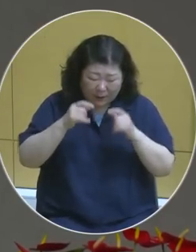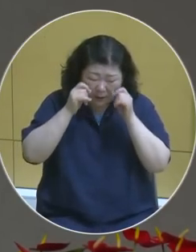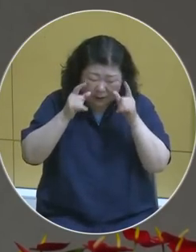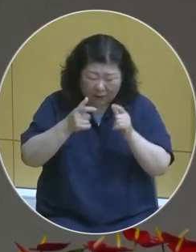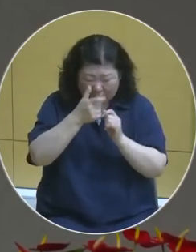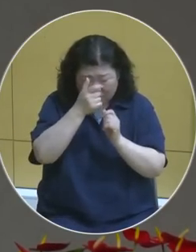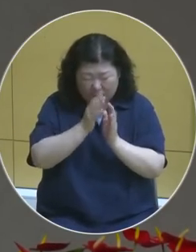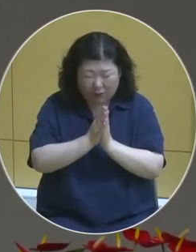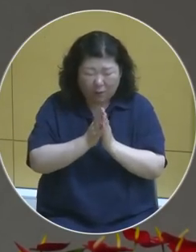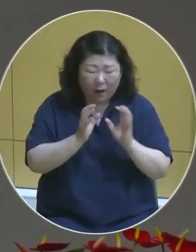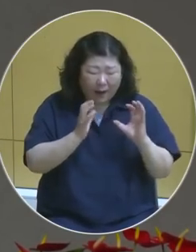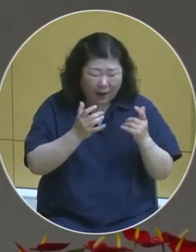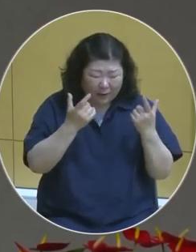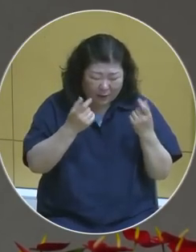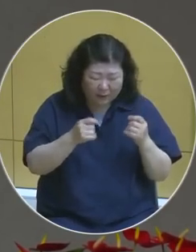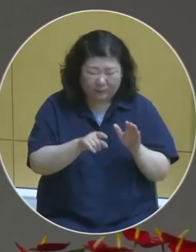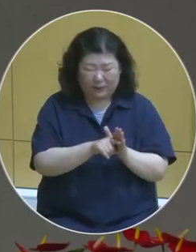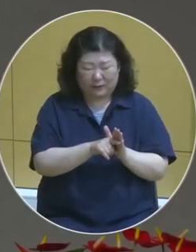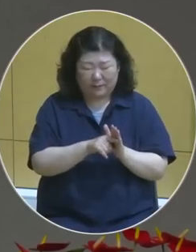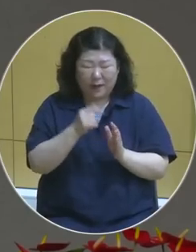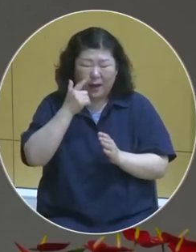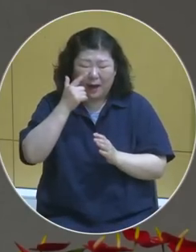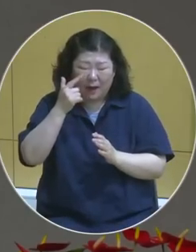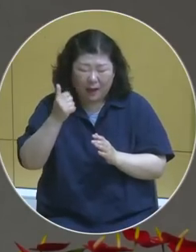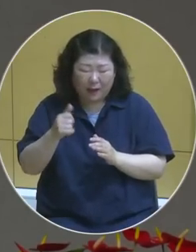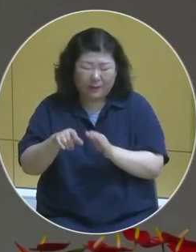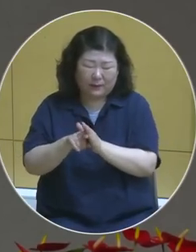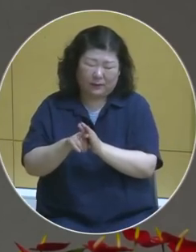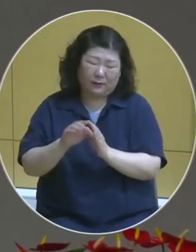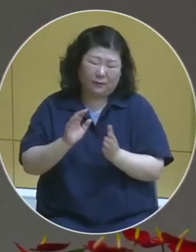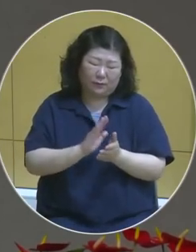신앙이 아비의 신앙으로 성장할 수 있게 하여 주시옵소서.